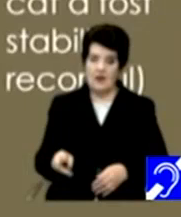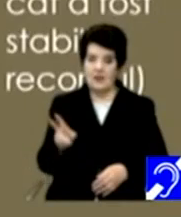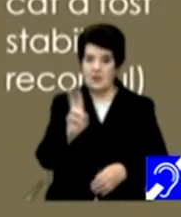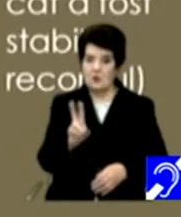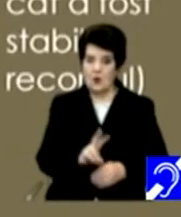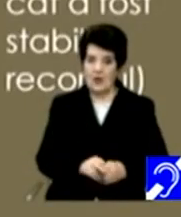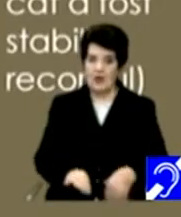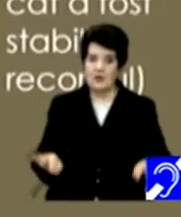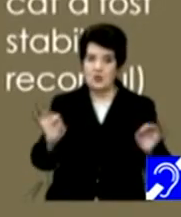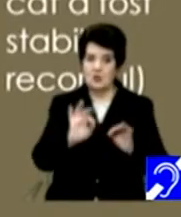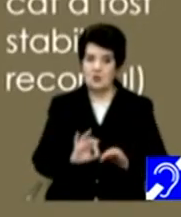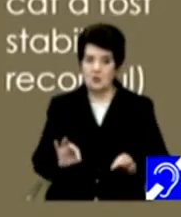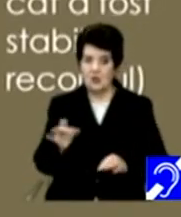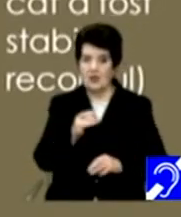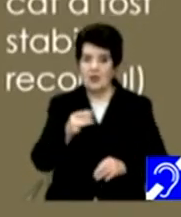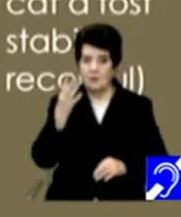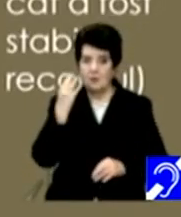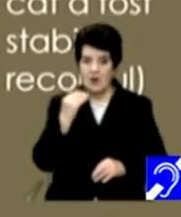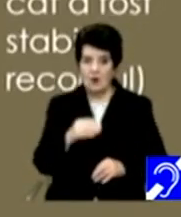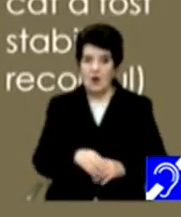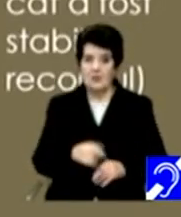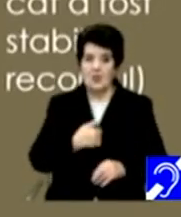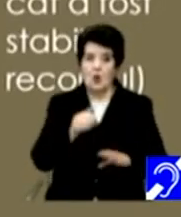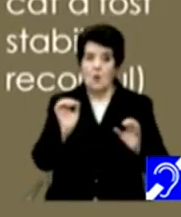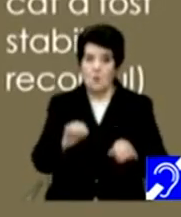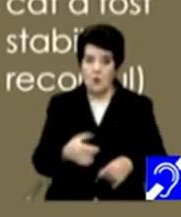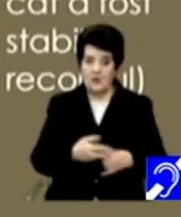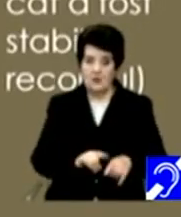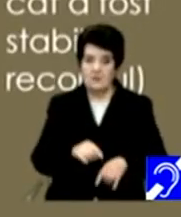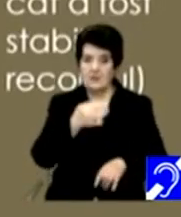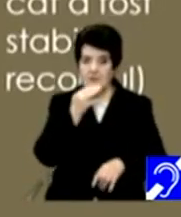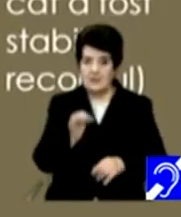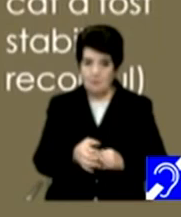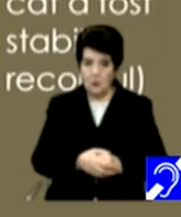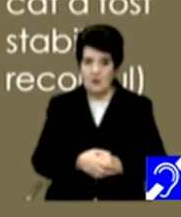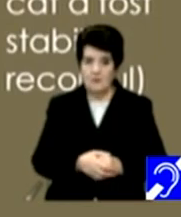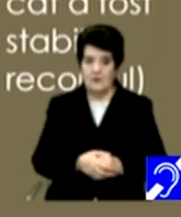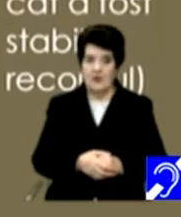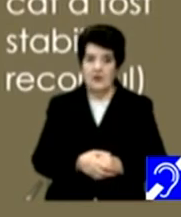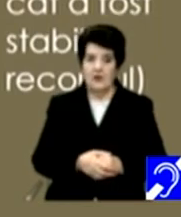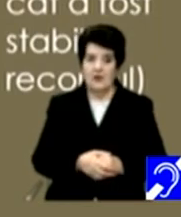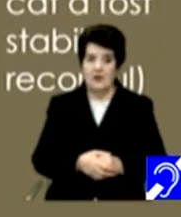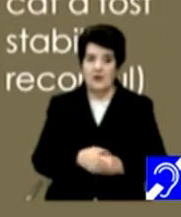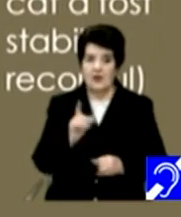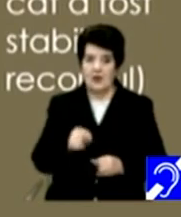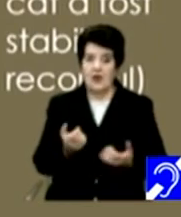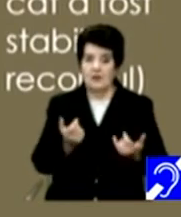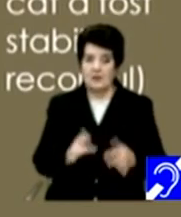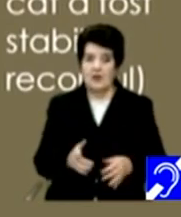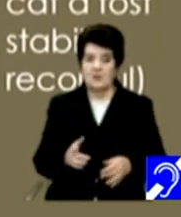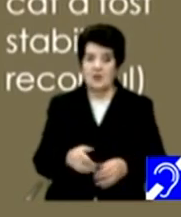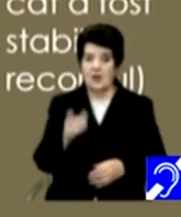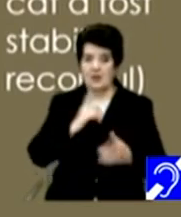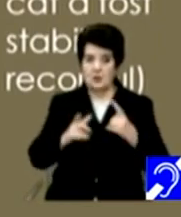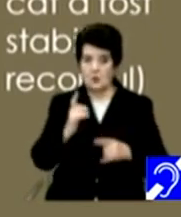dolari. Niciodată în Republica Moldova, eu pot aceasta să spun cu toată certitudine, atragerea studenților străini